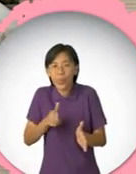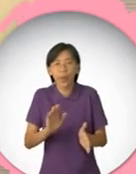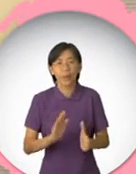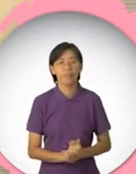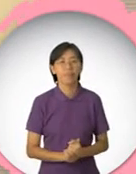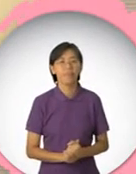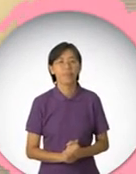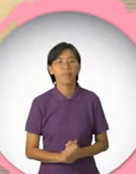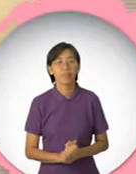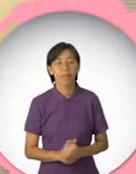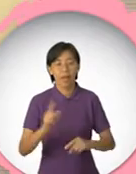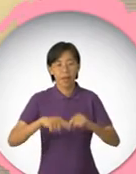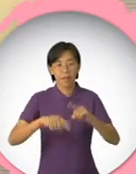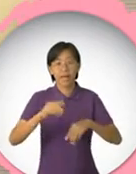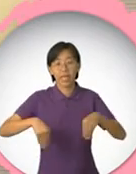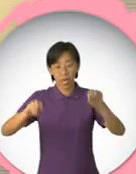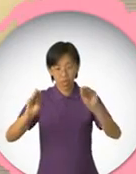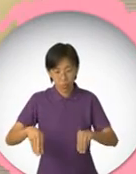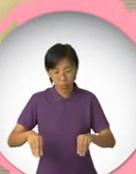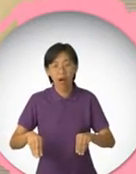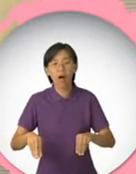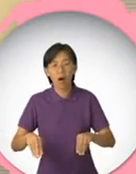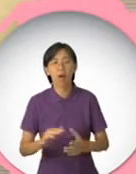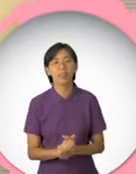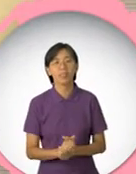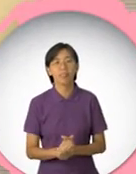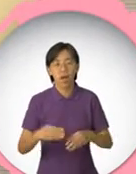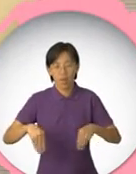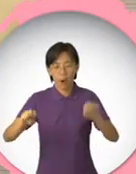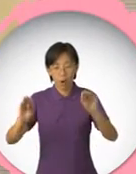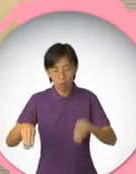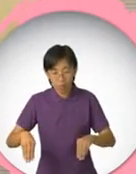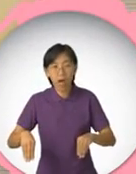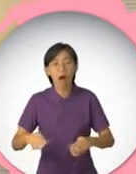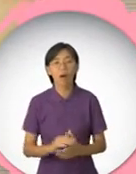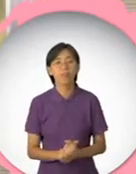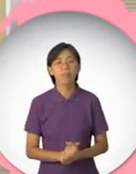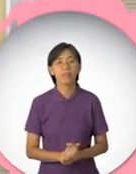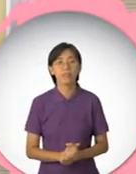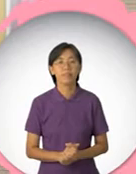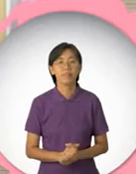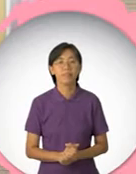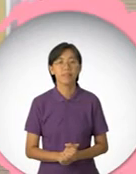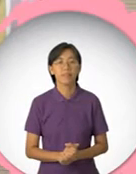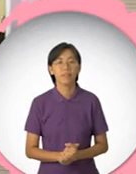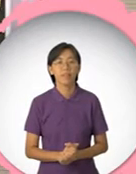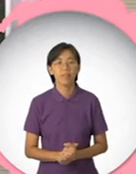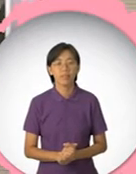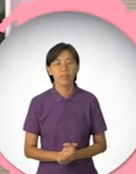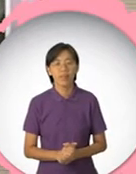แล้วก็เอาพลาสติกอะค่ะคลุมพักไว้ประมาณ20 รีบเป็นแผ่นใหญ่แล้วต้องคลุม2แผ่นค่ะในงั้นต้องให้เขา